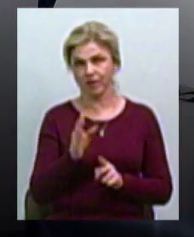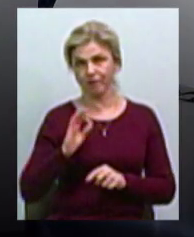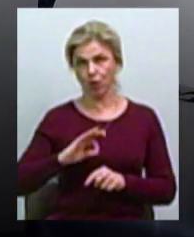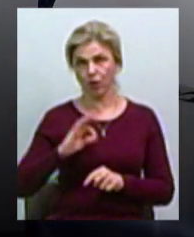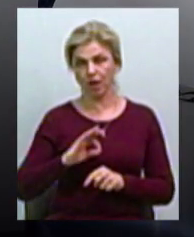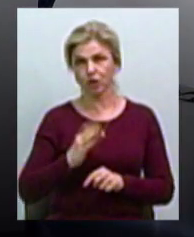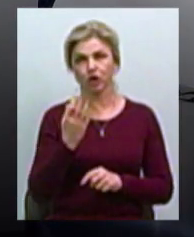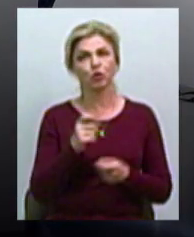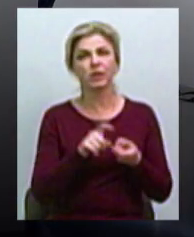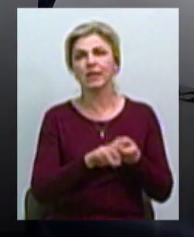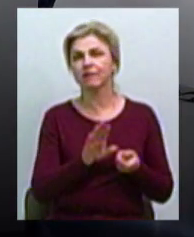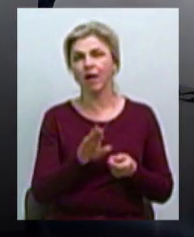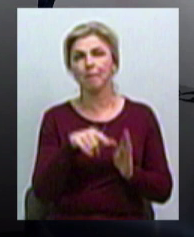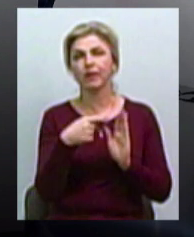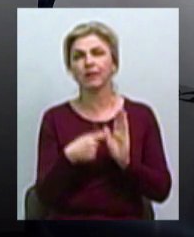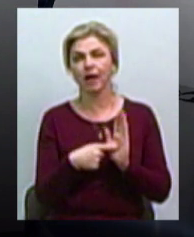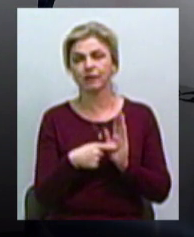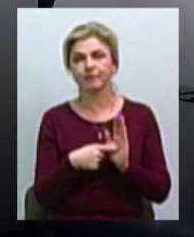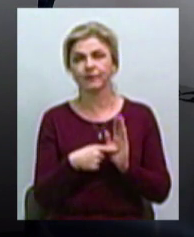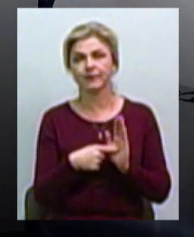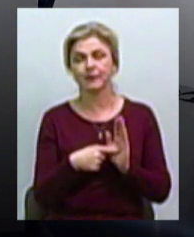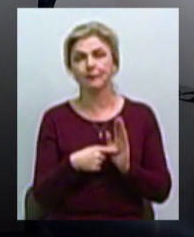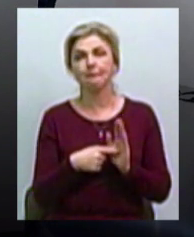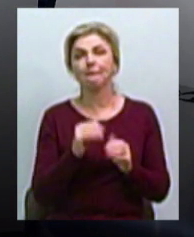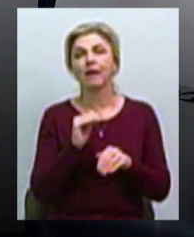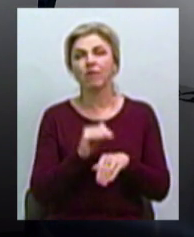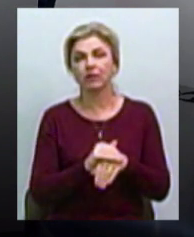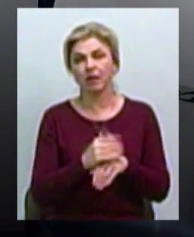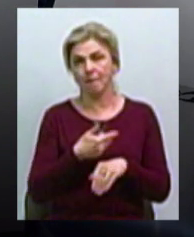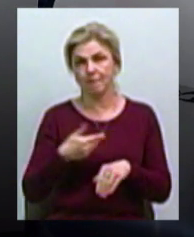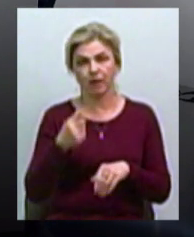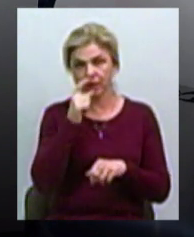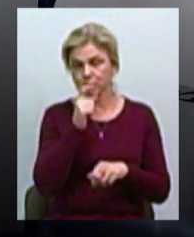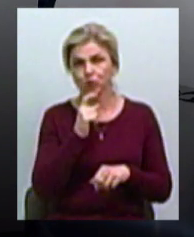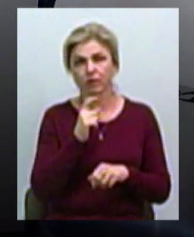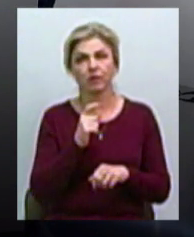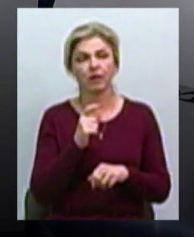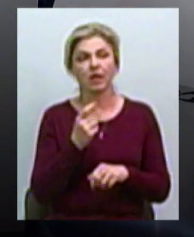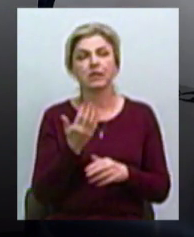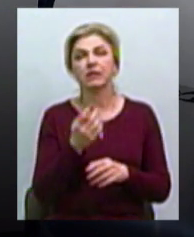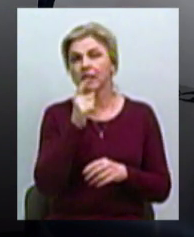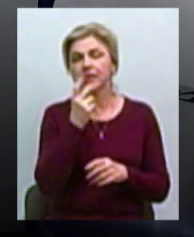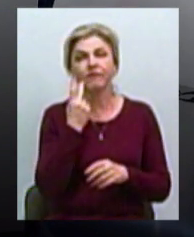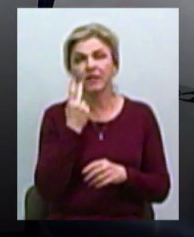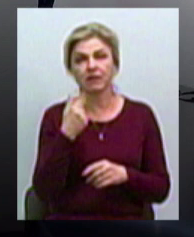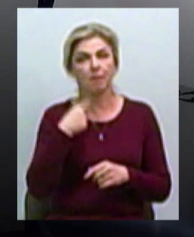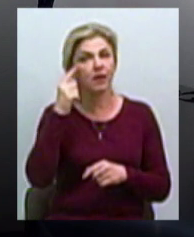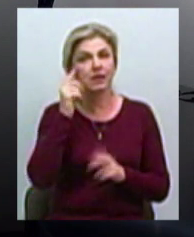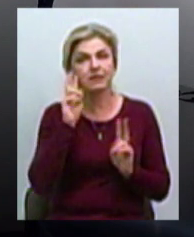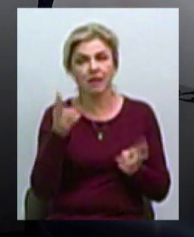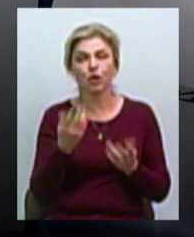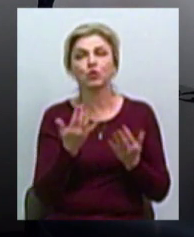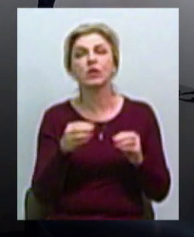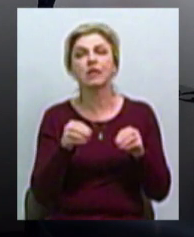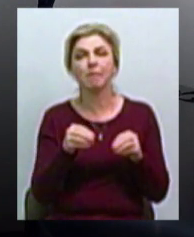не торкаємося тих питань, коли фактично не завжди ми зрозуміли, не завжди ми знали, скільки ж у нас землі сільськогосподарського